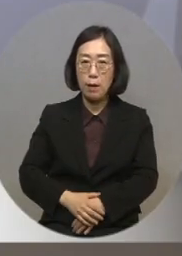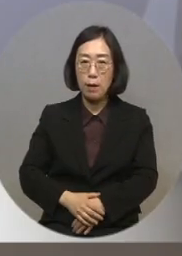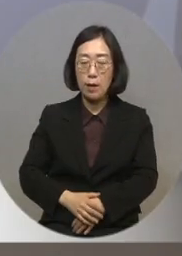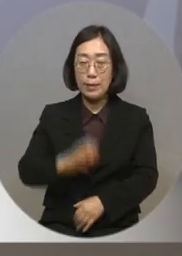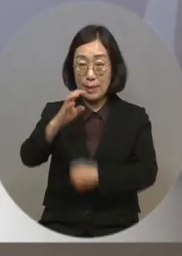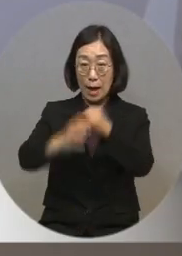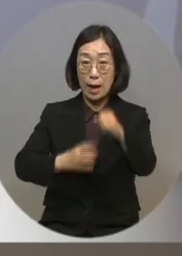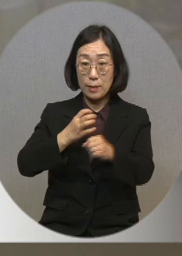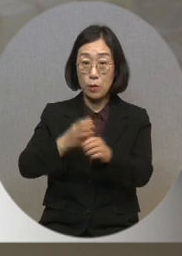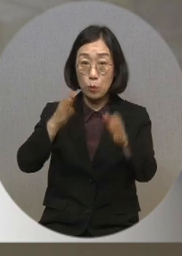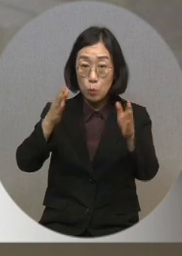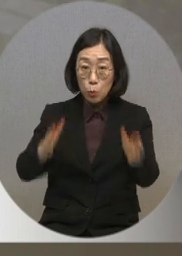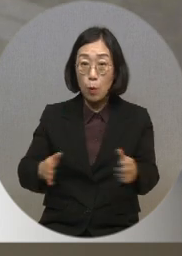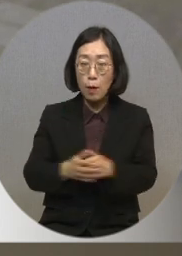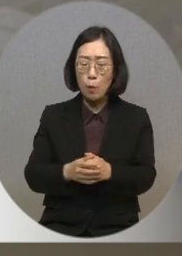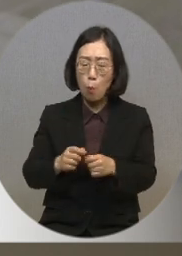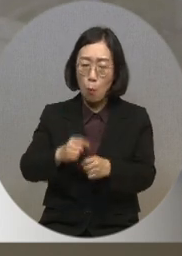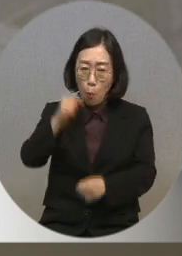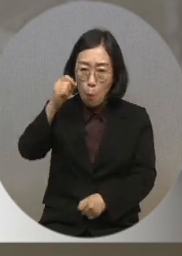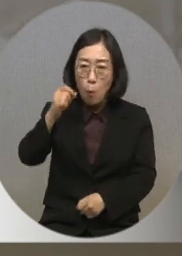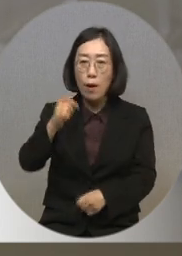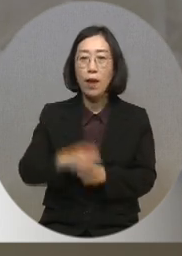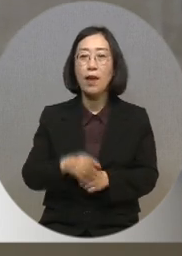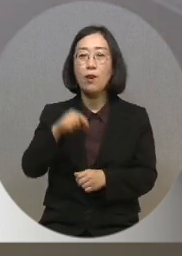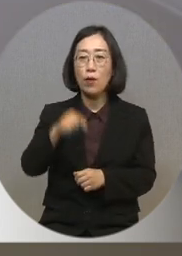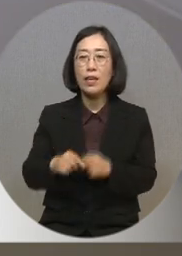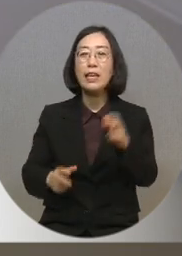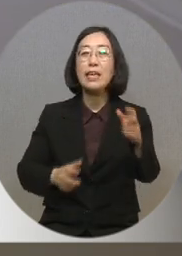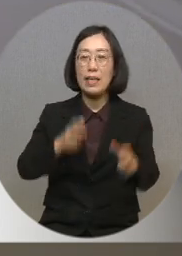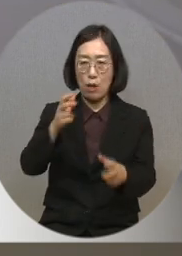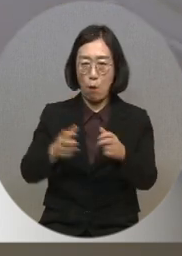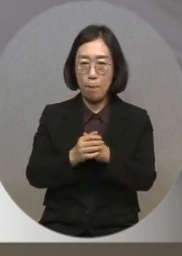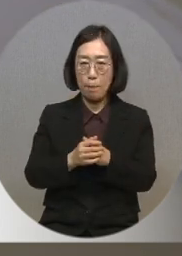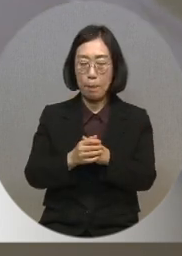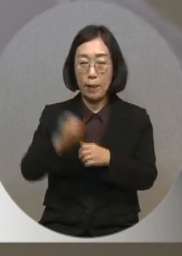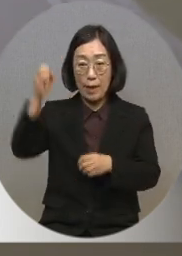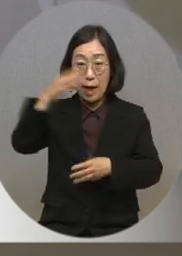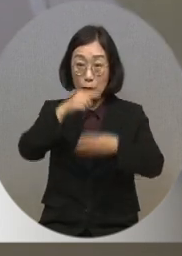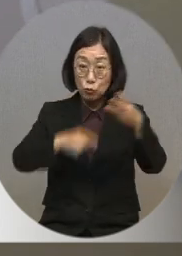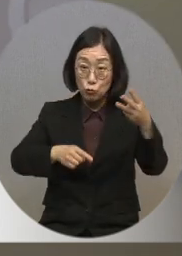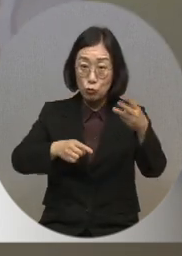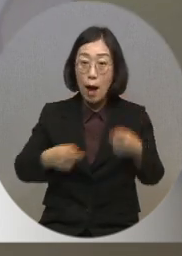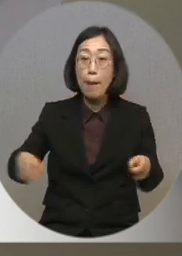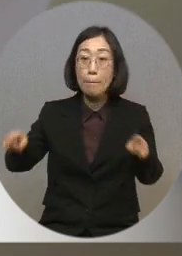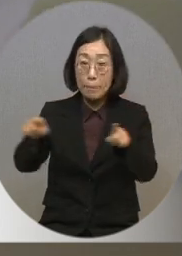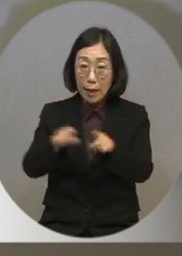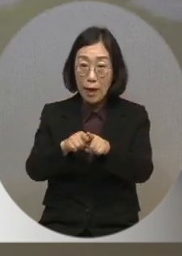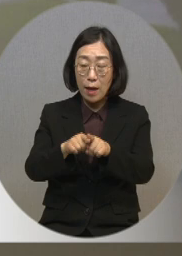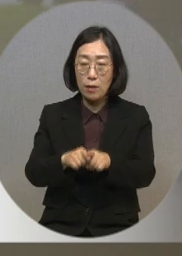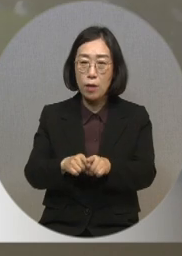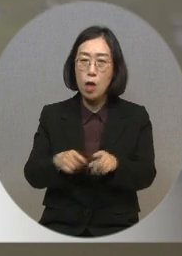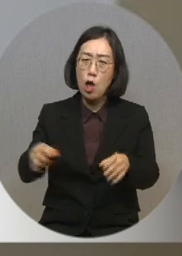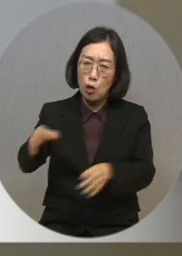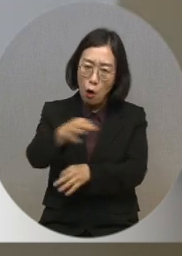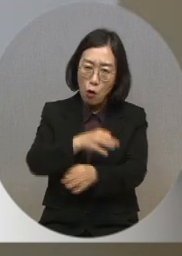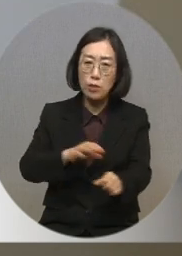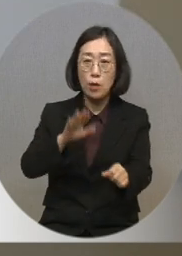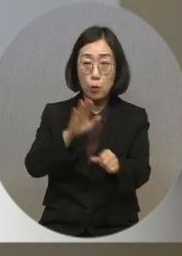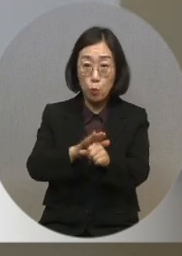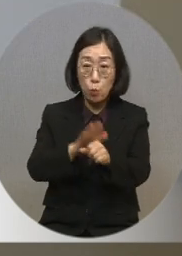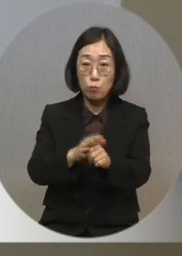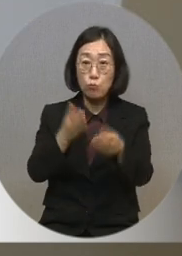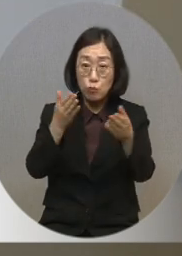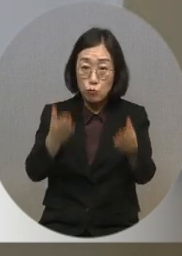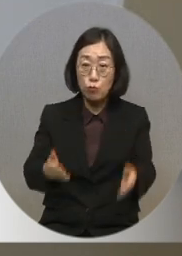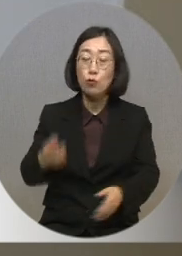함께한 향토 기업입니다. 양주시하고 상생하는 차원에서 양주시 지역 경제도 이바지할 수 있게끔, 그래서